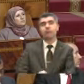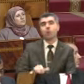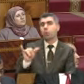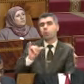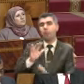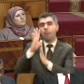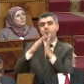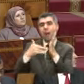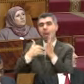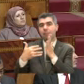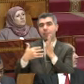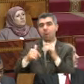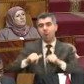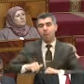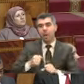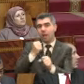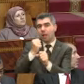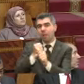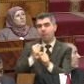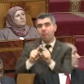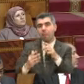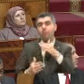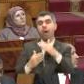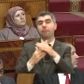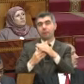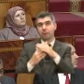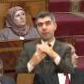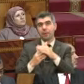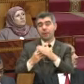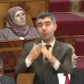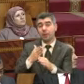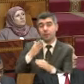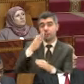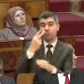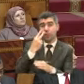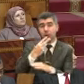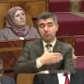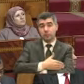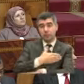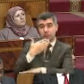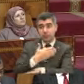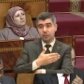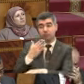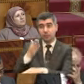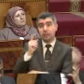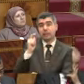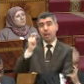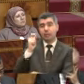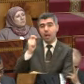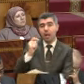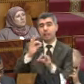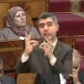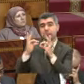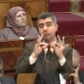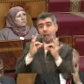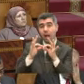البرنامج للحد من هذه التداعيات هذه الأزمة. يكفيكم السيدة الوزيرة تنتقلوا هل المعابر الحدودية كطنجميد وسبتة